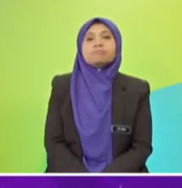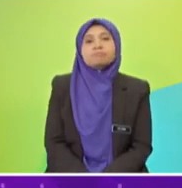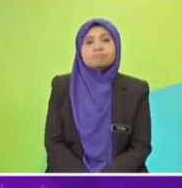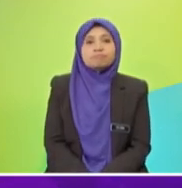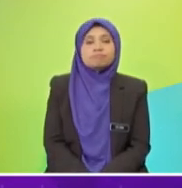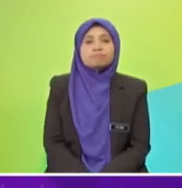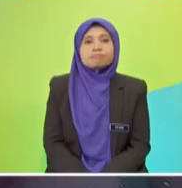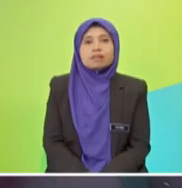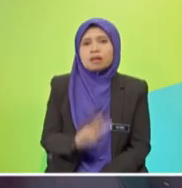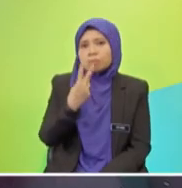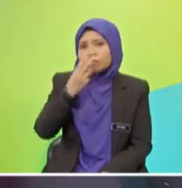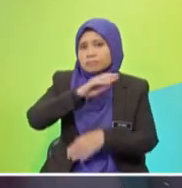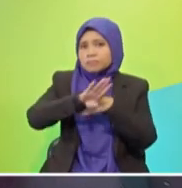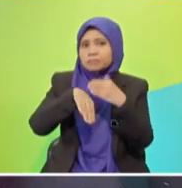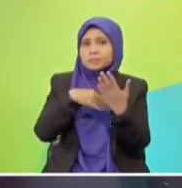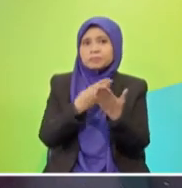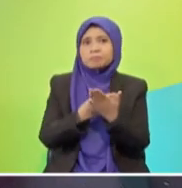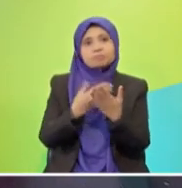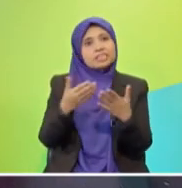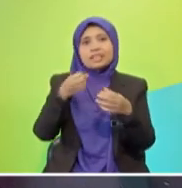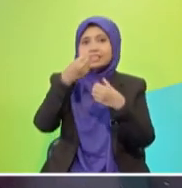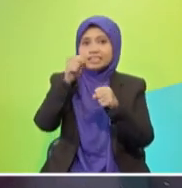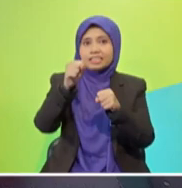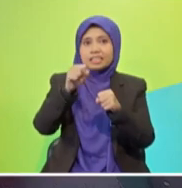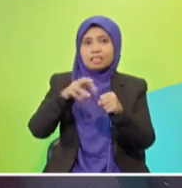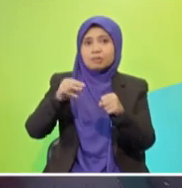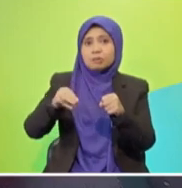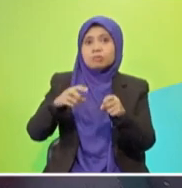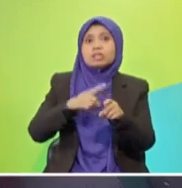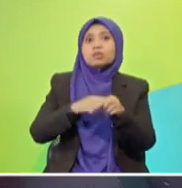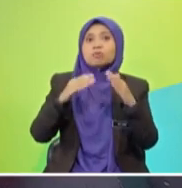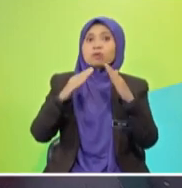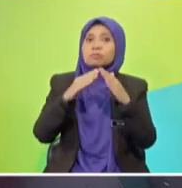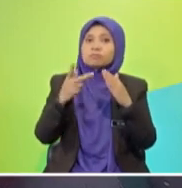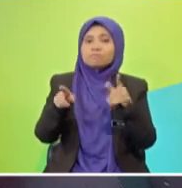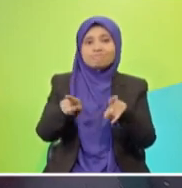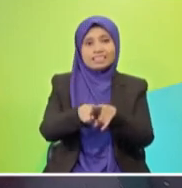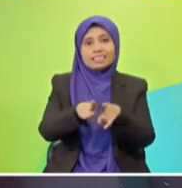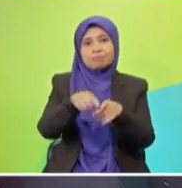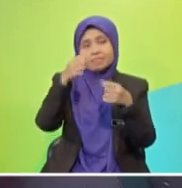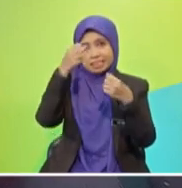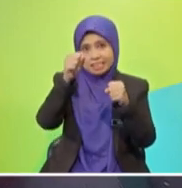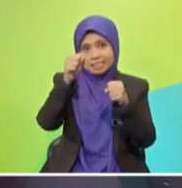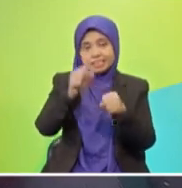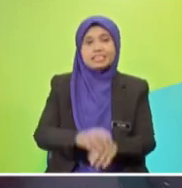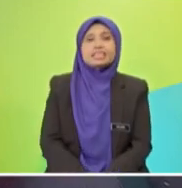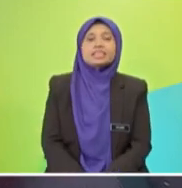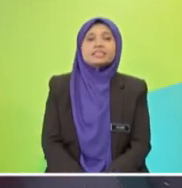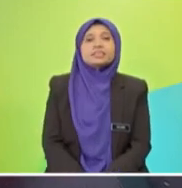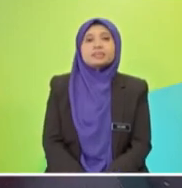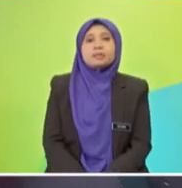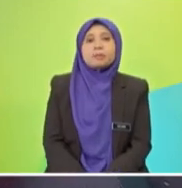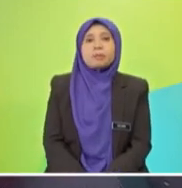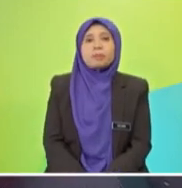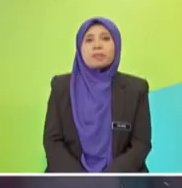Wah nampaknya semua sudah bersedia ya murid-murid Di rumah pun job bersedia dan teruskan sesi kita pada hari ini silahkan Cikgu